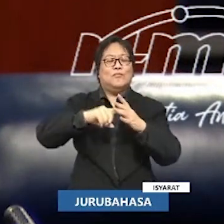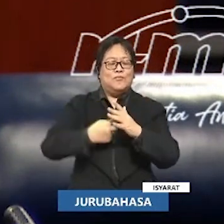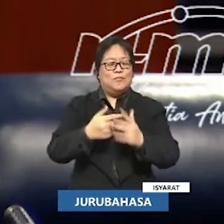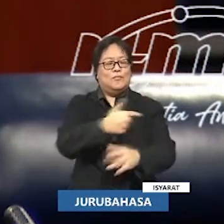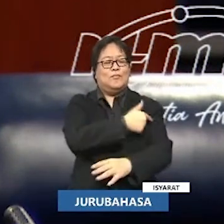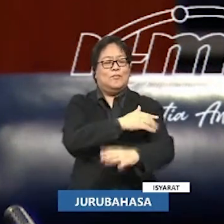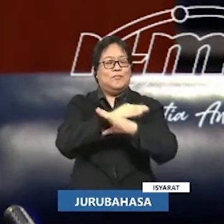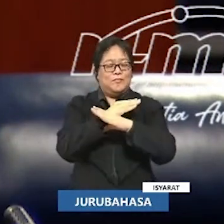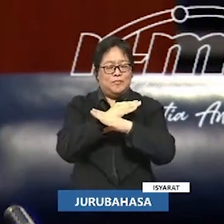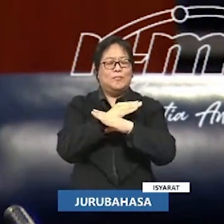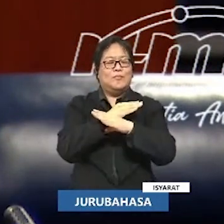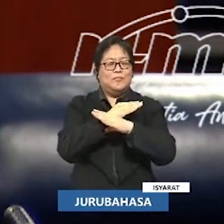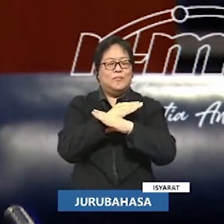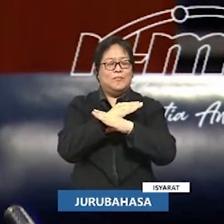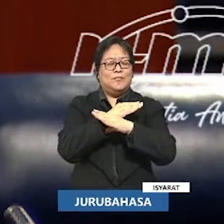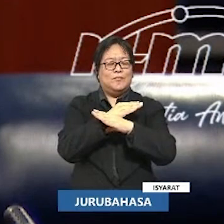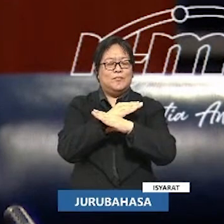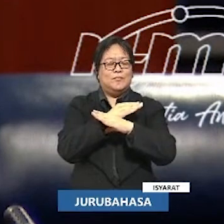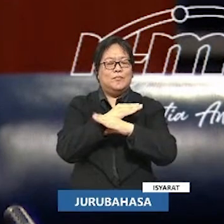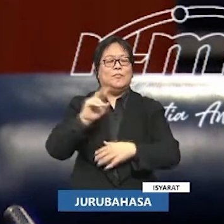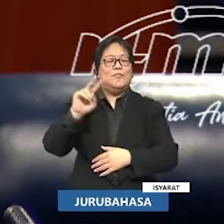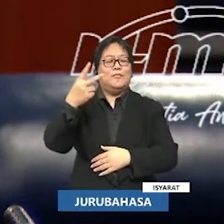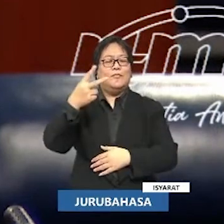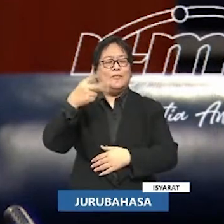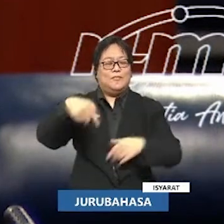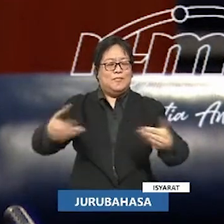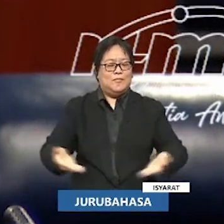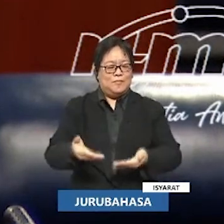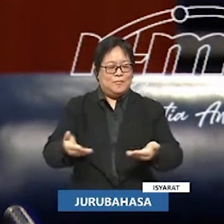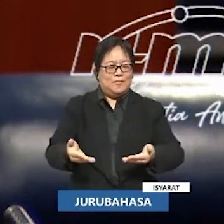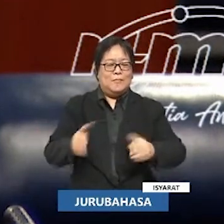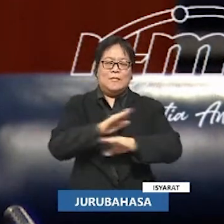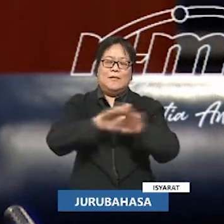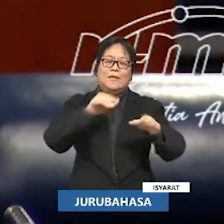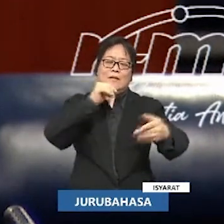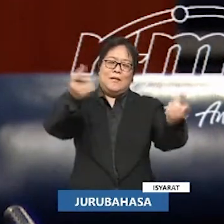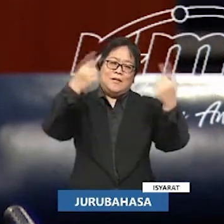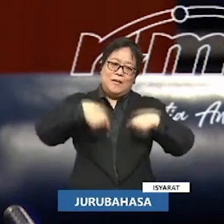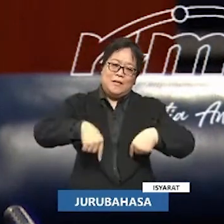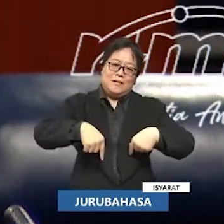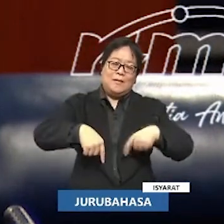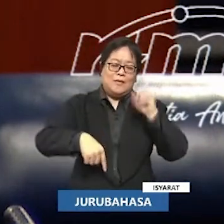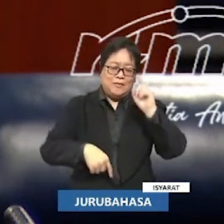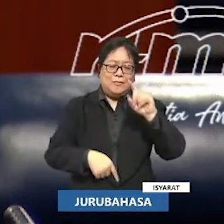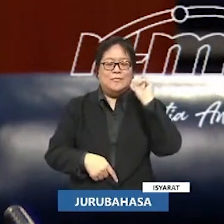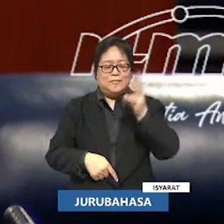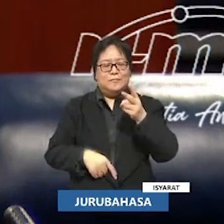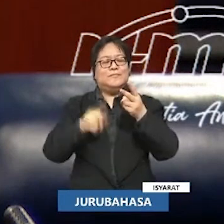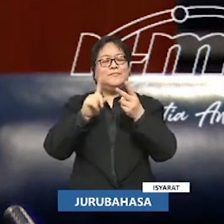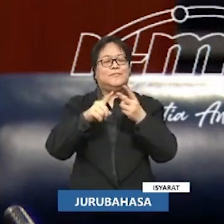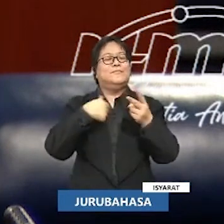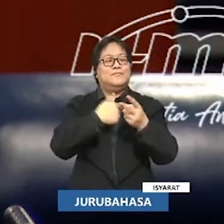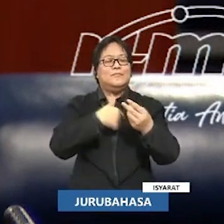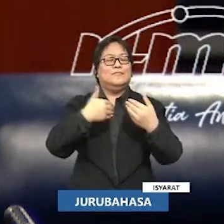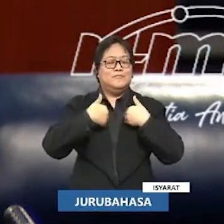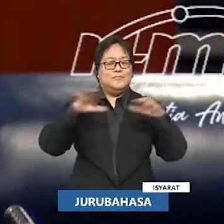mulakan suntikan vaksinasi untuk second booster di sini. Jangan tak datang lengan pula. That's number one. Number two, kita